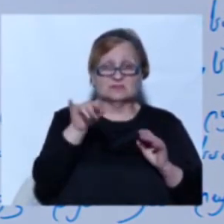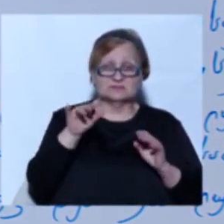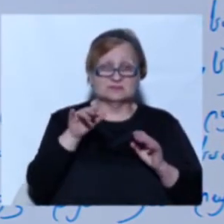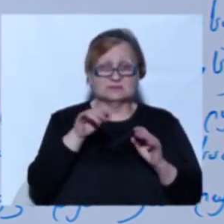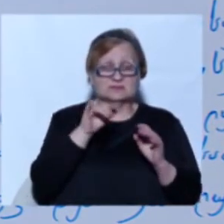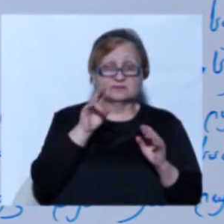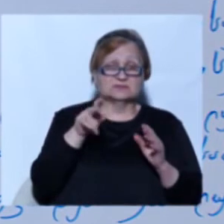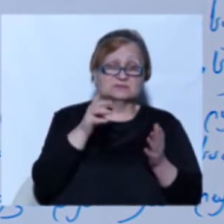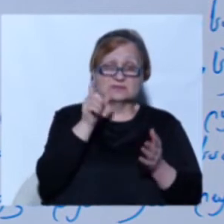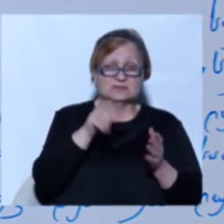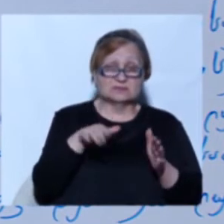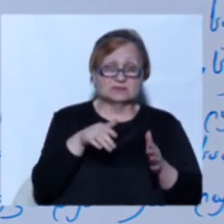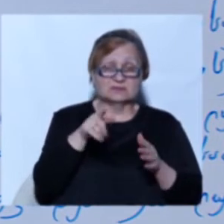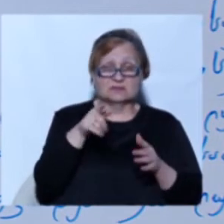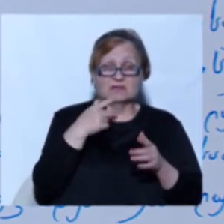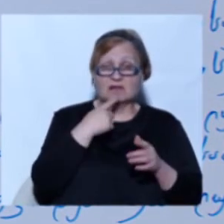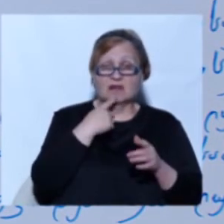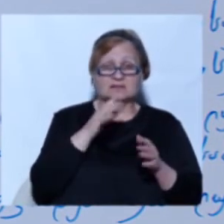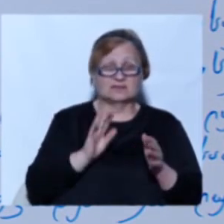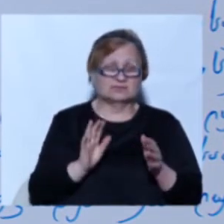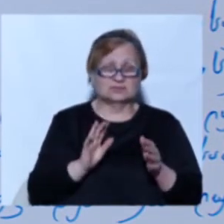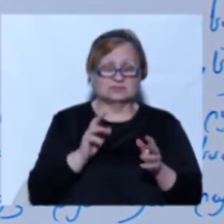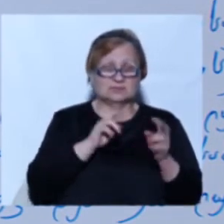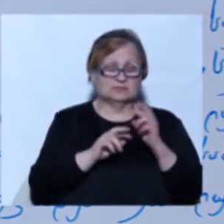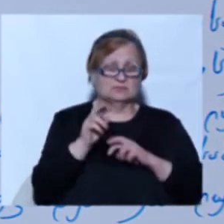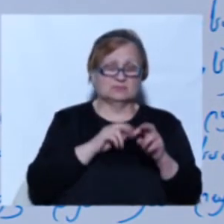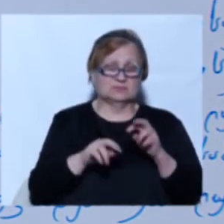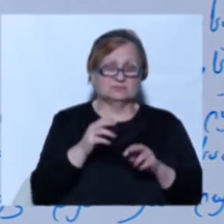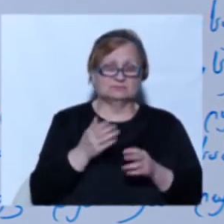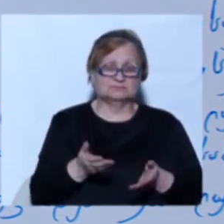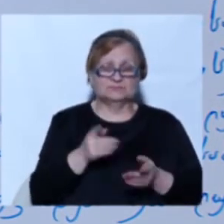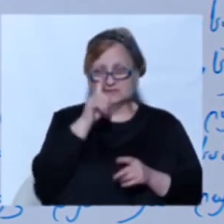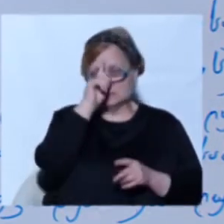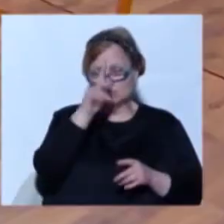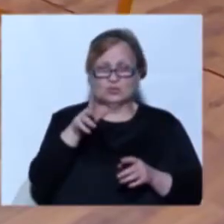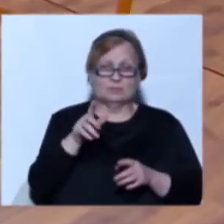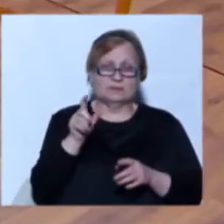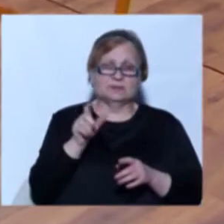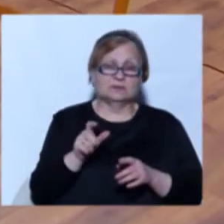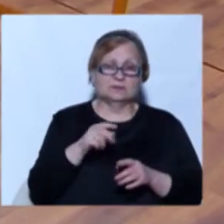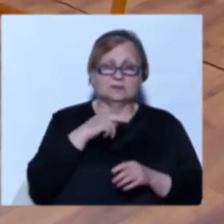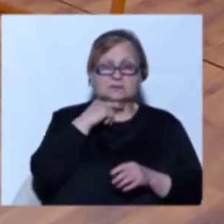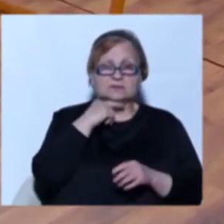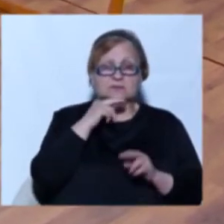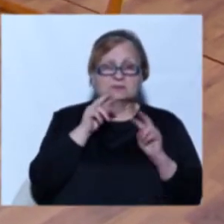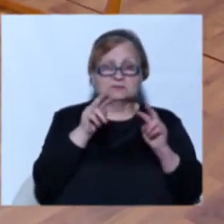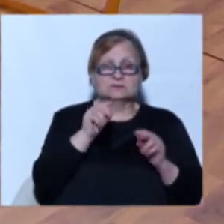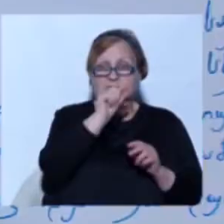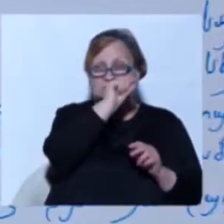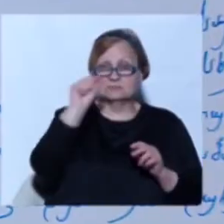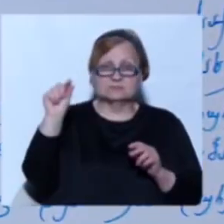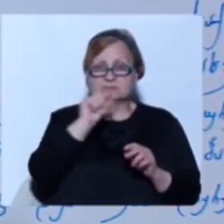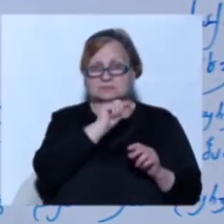ეს ლექსი არ არის, არ გაგიჭირდებათ მოძებნა, ცნობილი ლექსია. დააკვირდით ტაეპების.